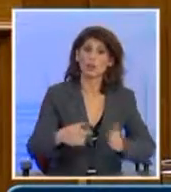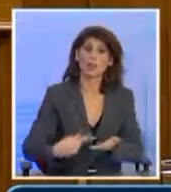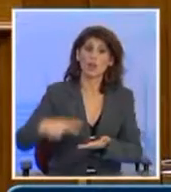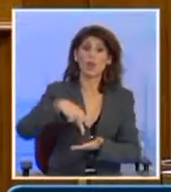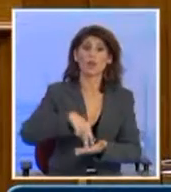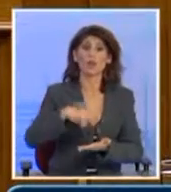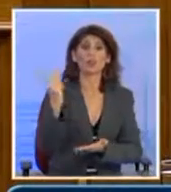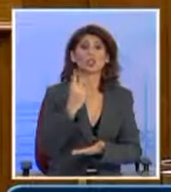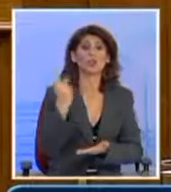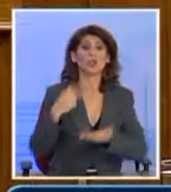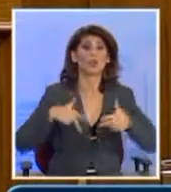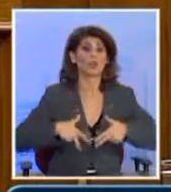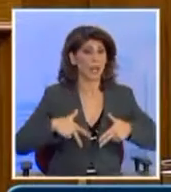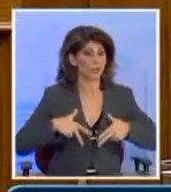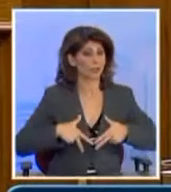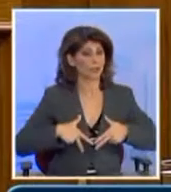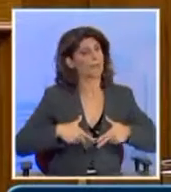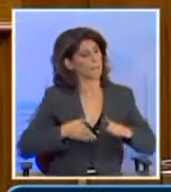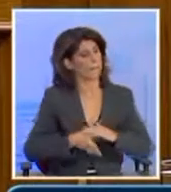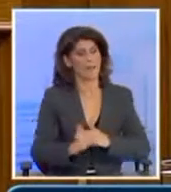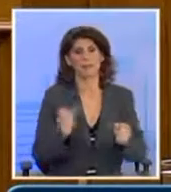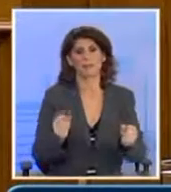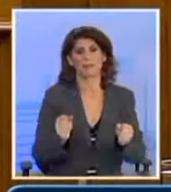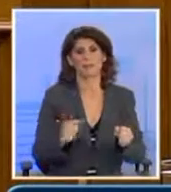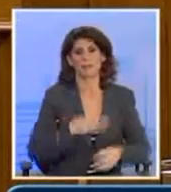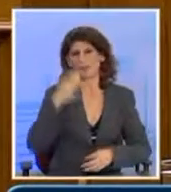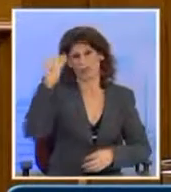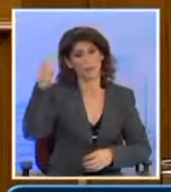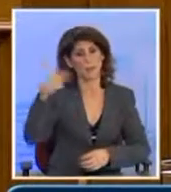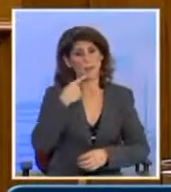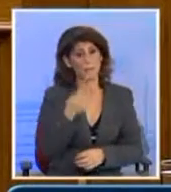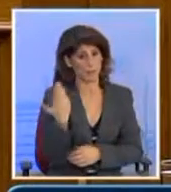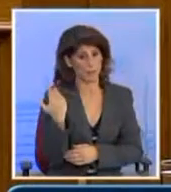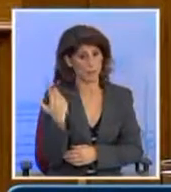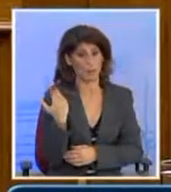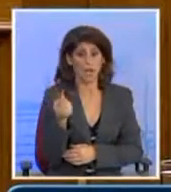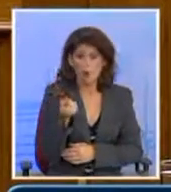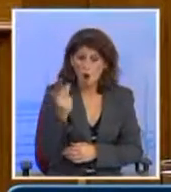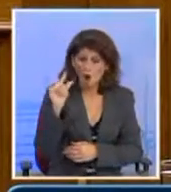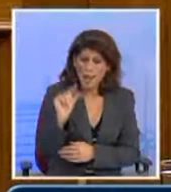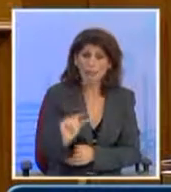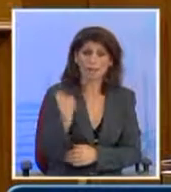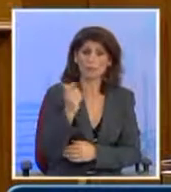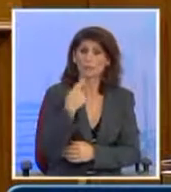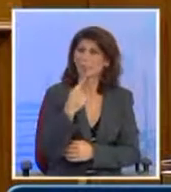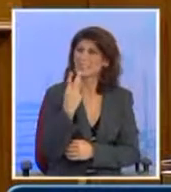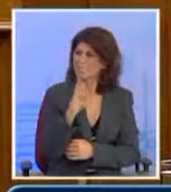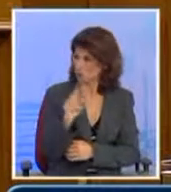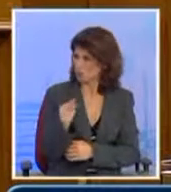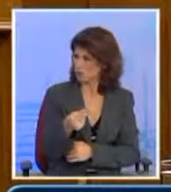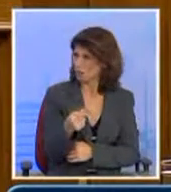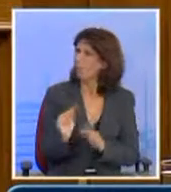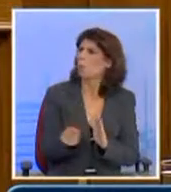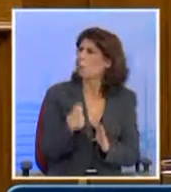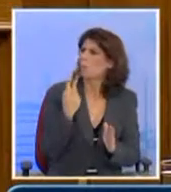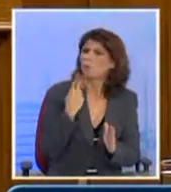όρθιο το κοινωνικό κράτος μέσα στην κρίση. Και κύριε Τσίπρα, είπατε πριν ότι ο ελάχιστος μισθός, αν δεν απατώμε, είναι 300 ευρώ. Πού